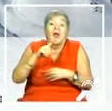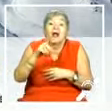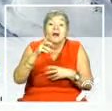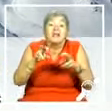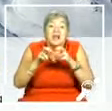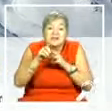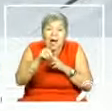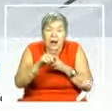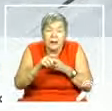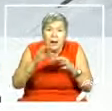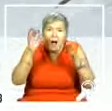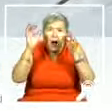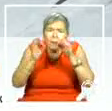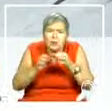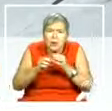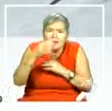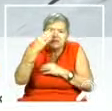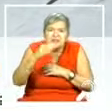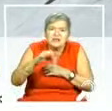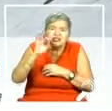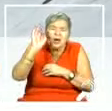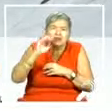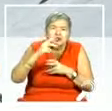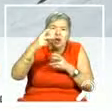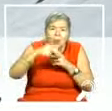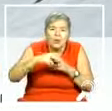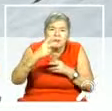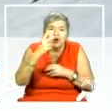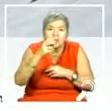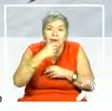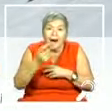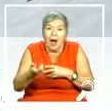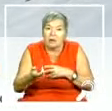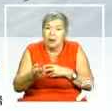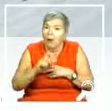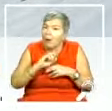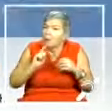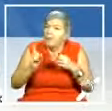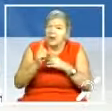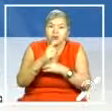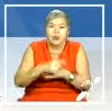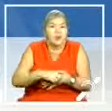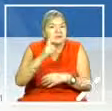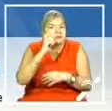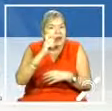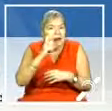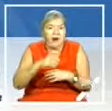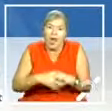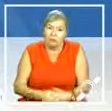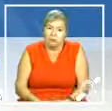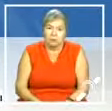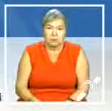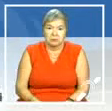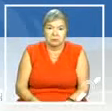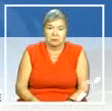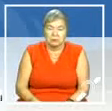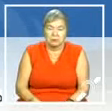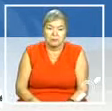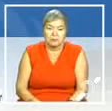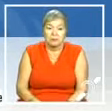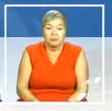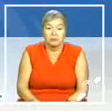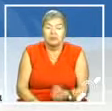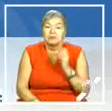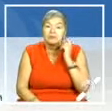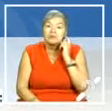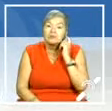s-au micșorat cu 10% doar în ultimii 2 ani, un record negativ absolut. More than 70% of the water that is used by humans is